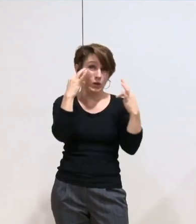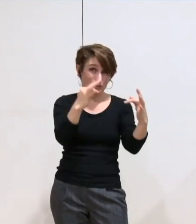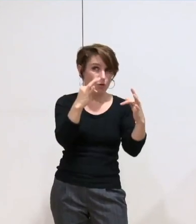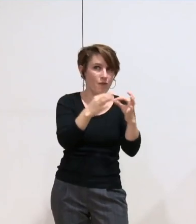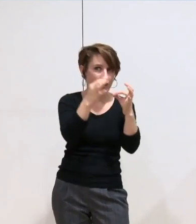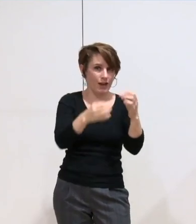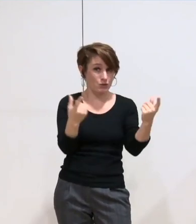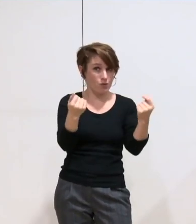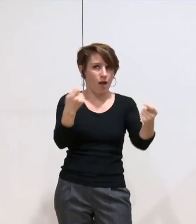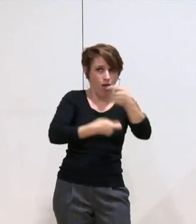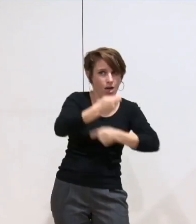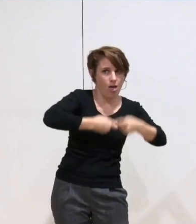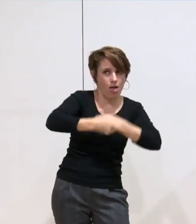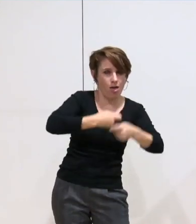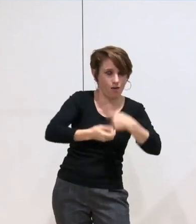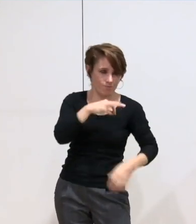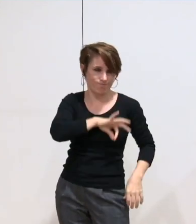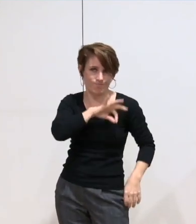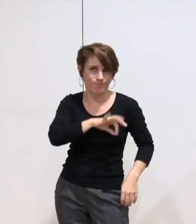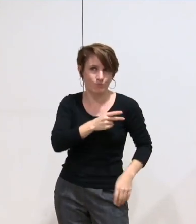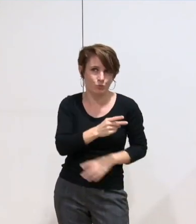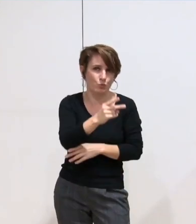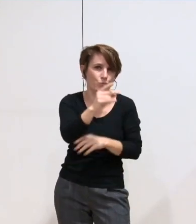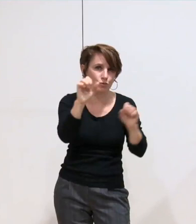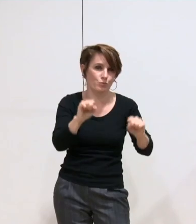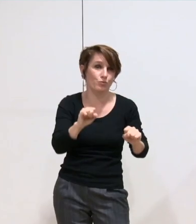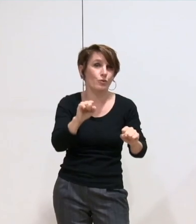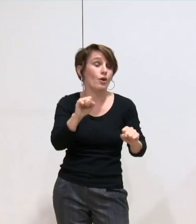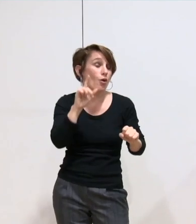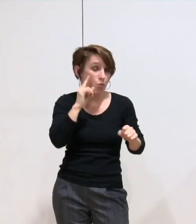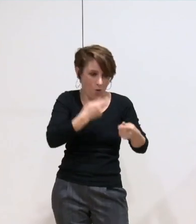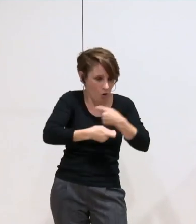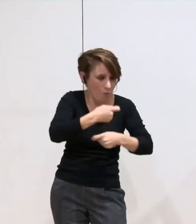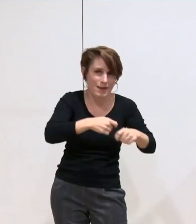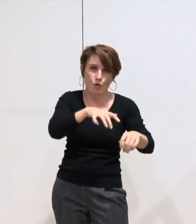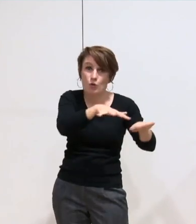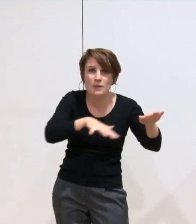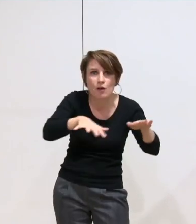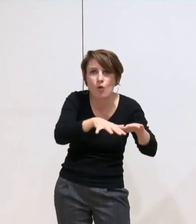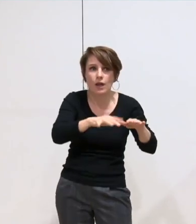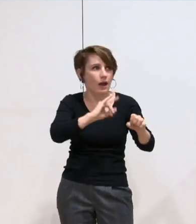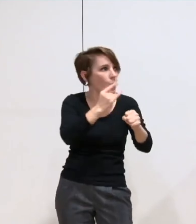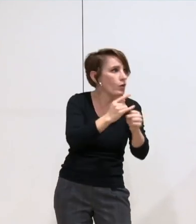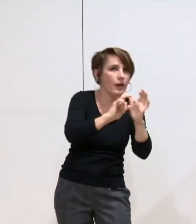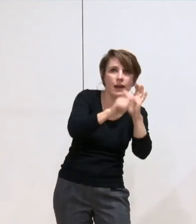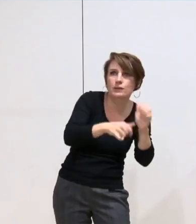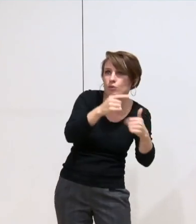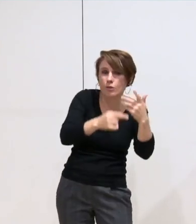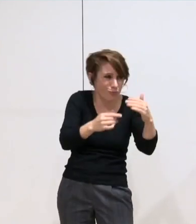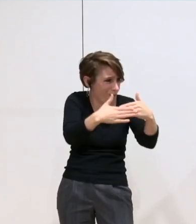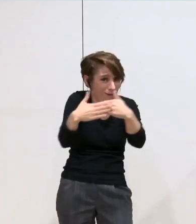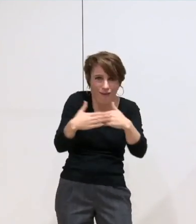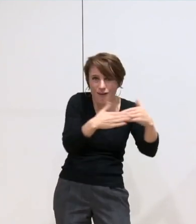qui inclut donc tout un pan de l'économie qui est locale, qui n'est pas délocalisable et qui, de surcroît, crois,